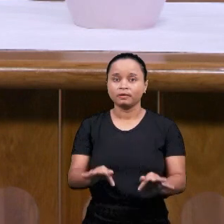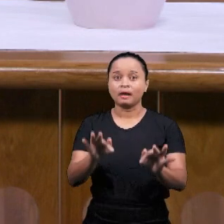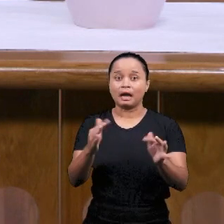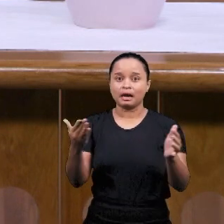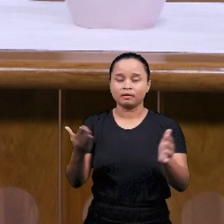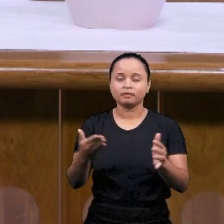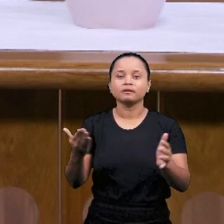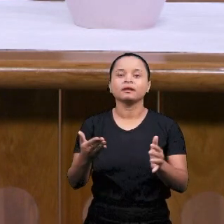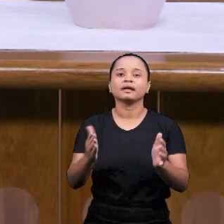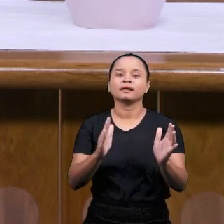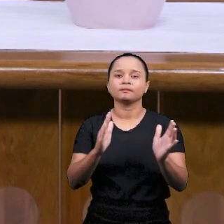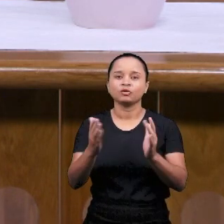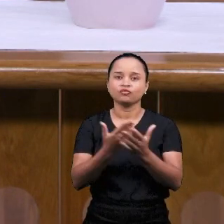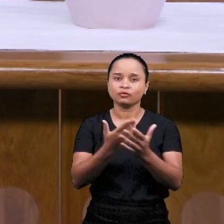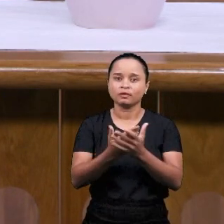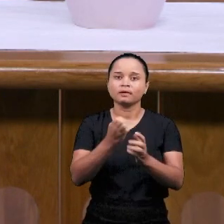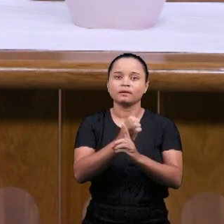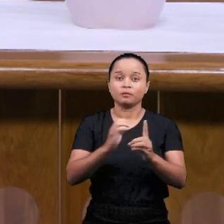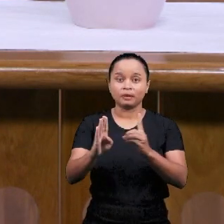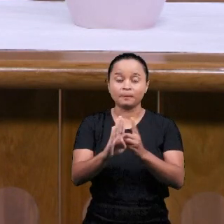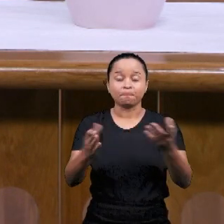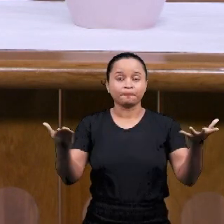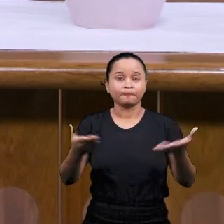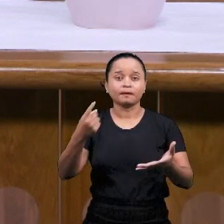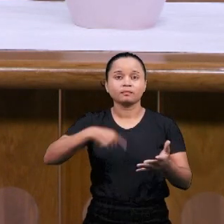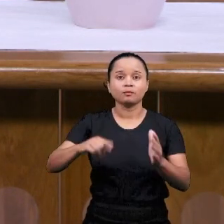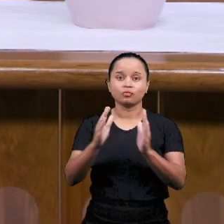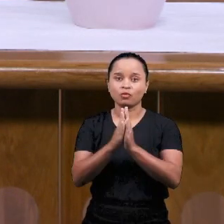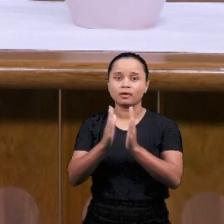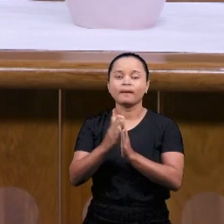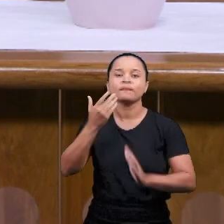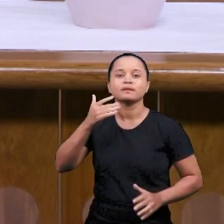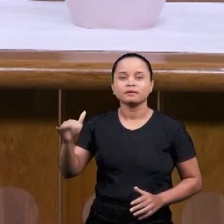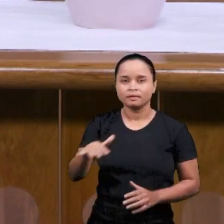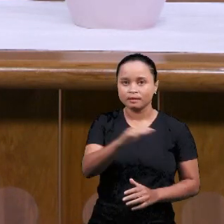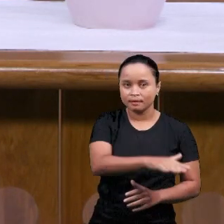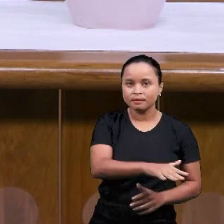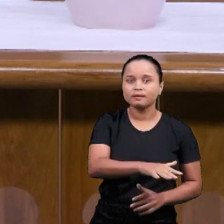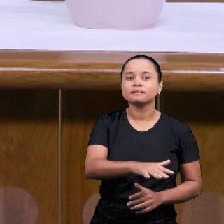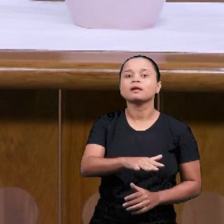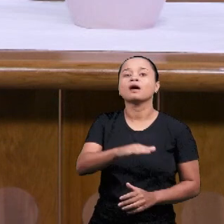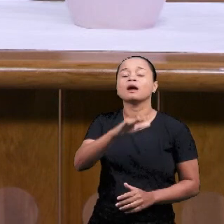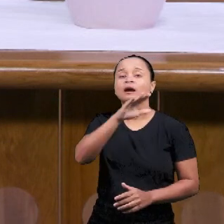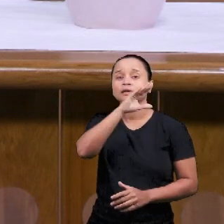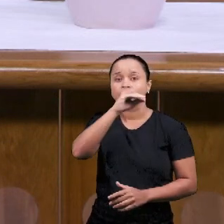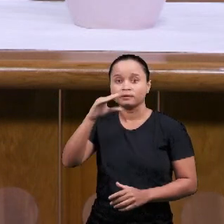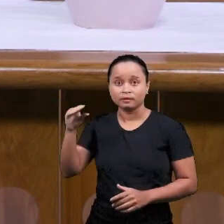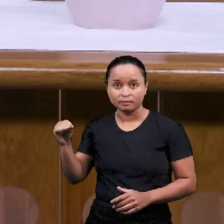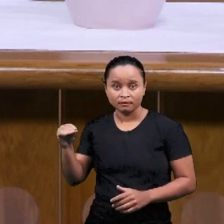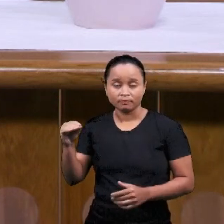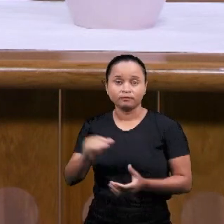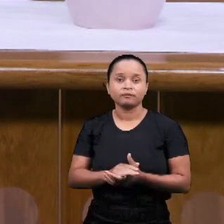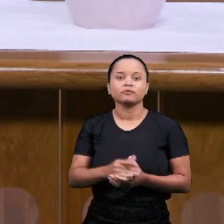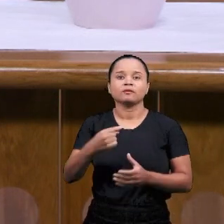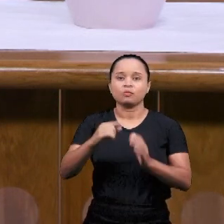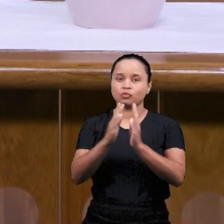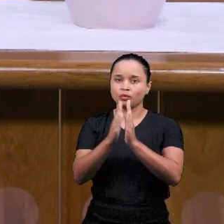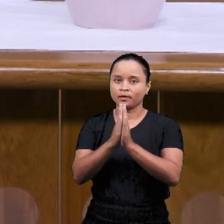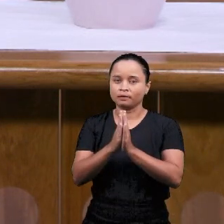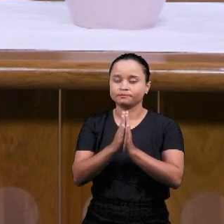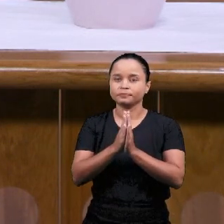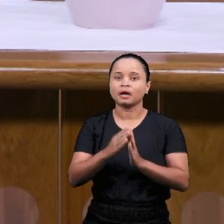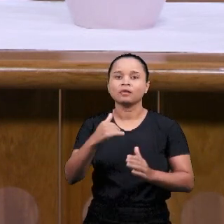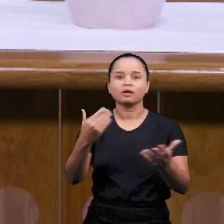cette partie de l'école biblique dominicale, nous allons maintenant prier pour nos enfants intermédiaires et adolescents. Nous allons prier au Seigneur. Nous allons